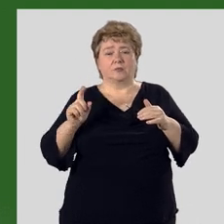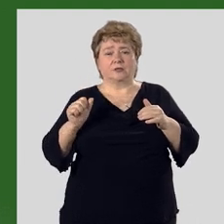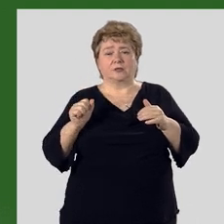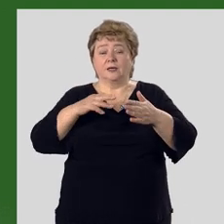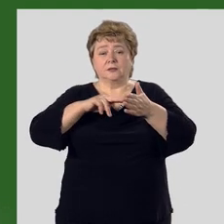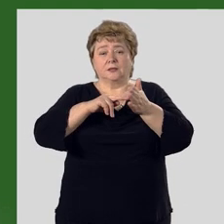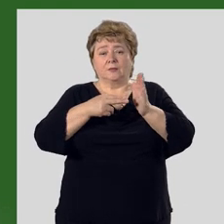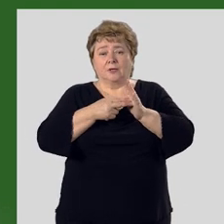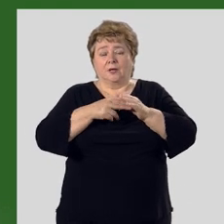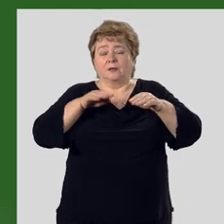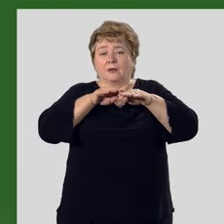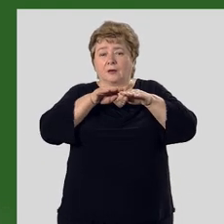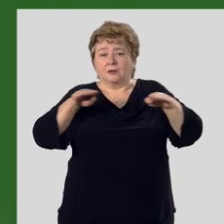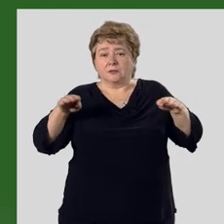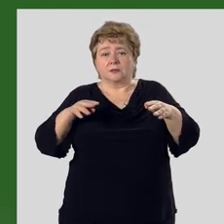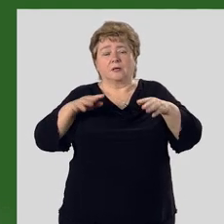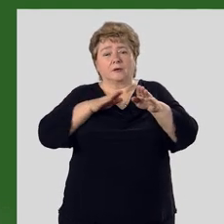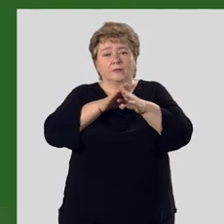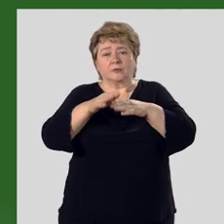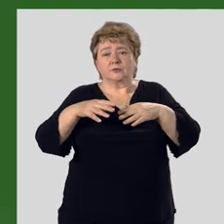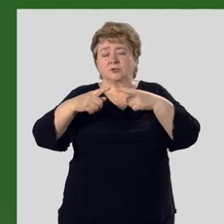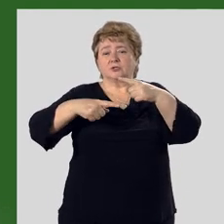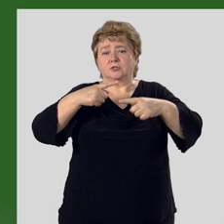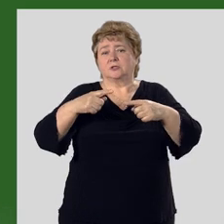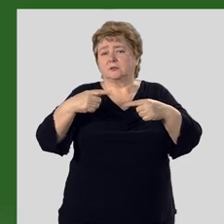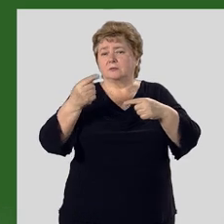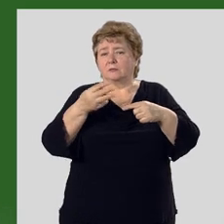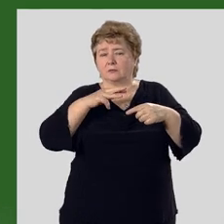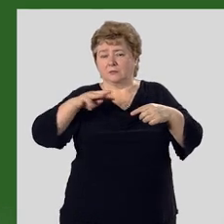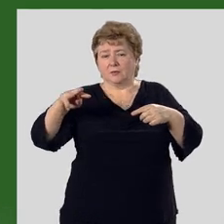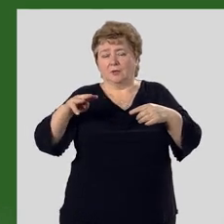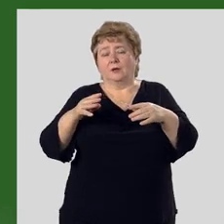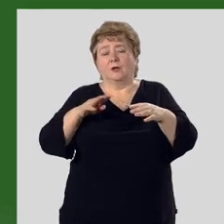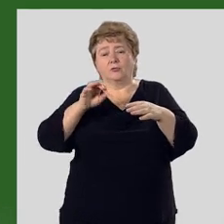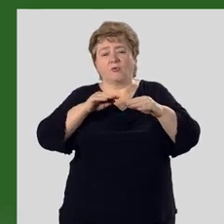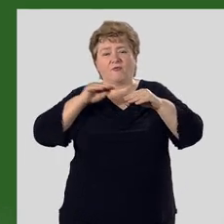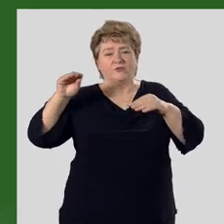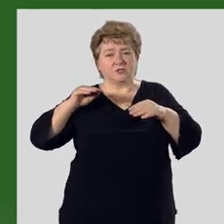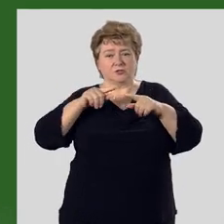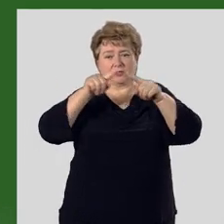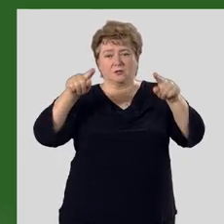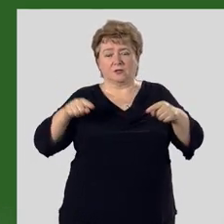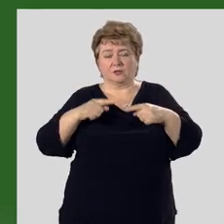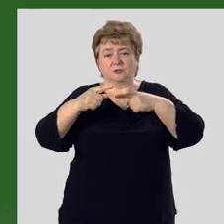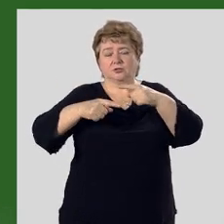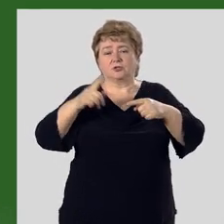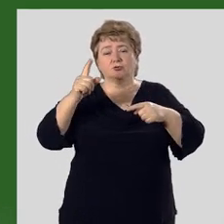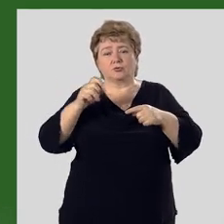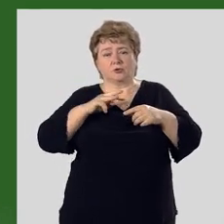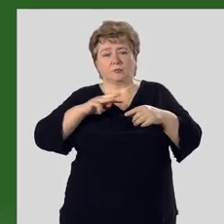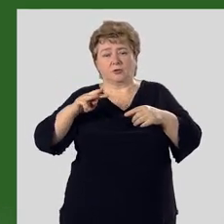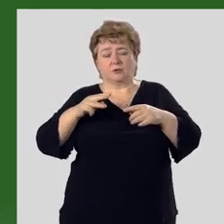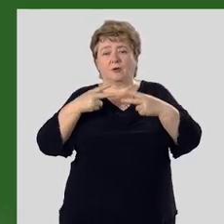Северо-западный. Если на плане горизонтали проводят всего через несколько метров, то на физической карте через сотни